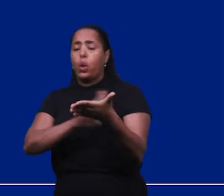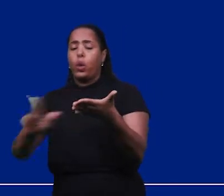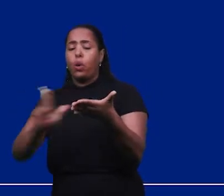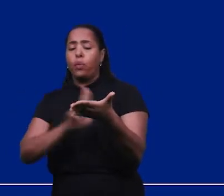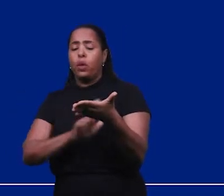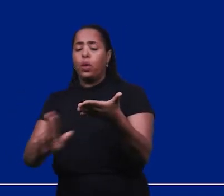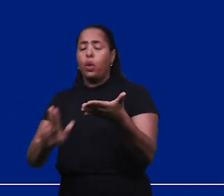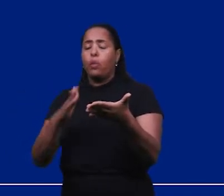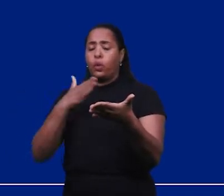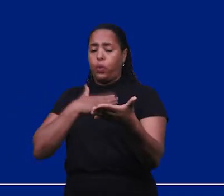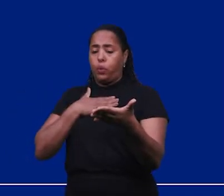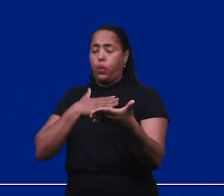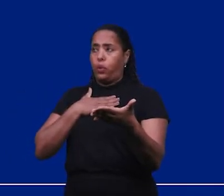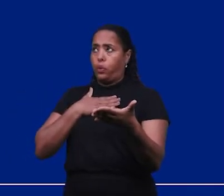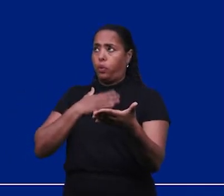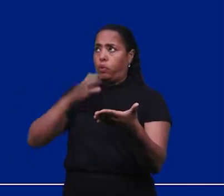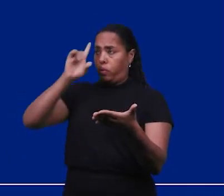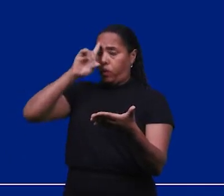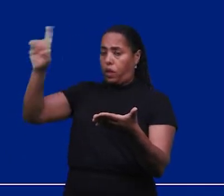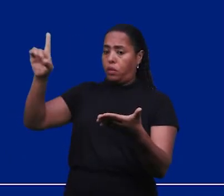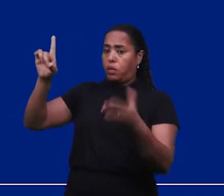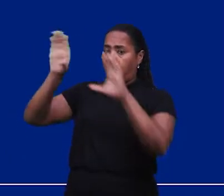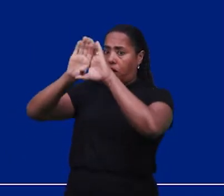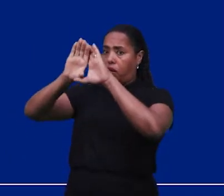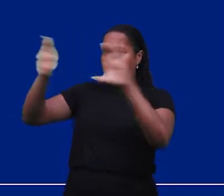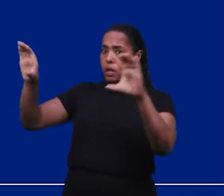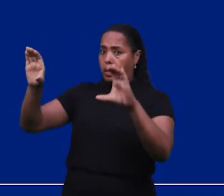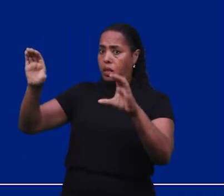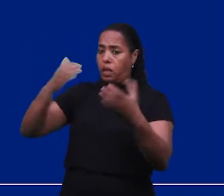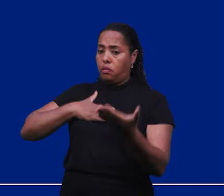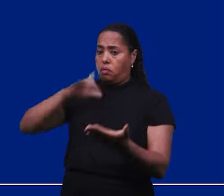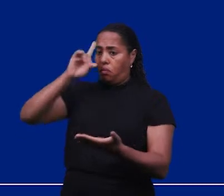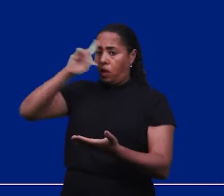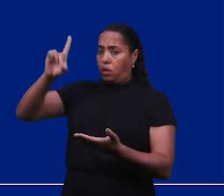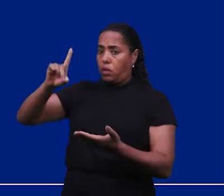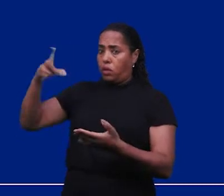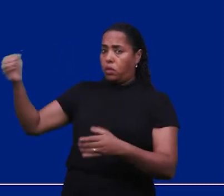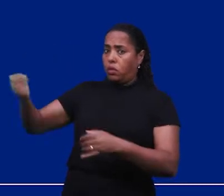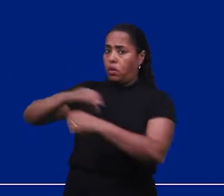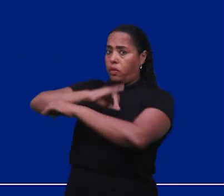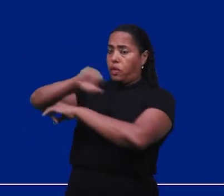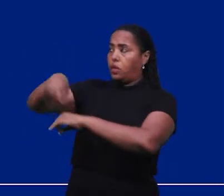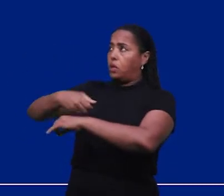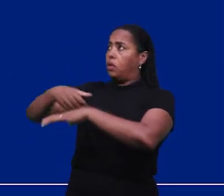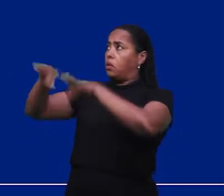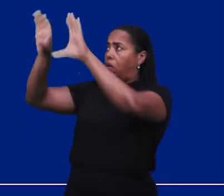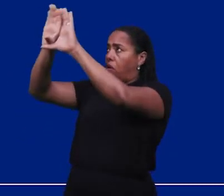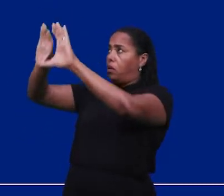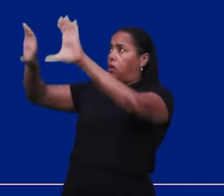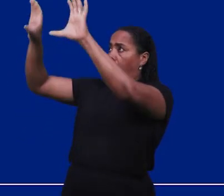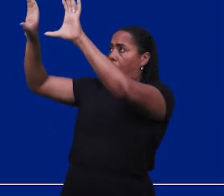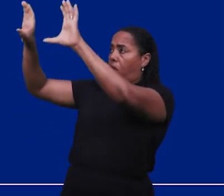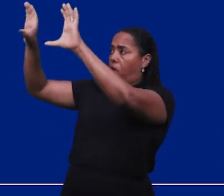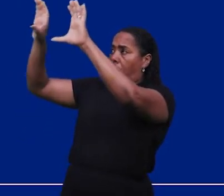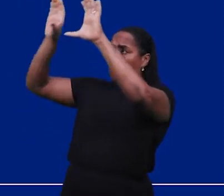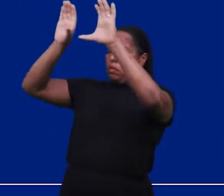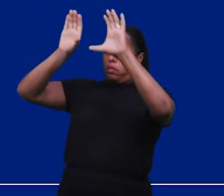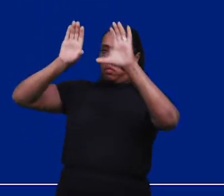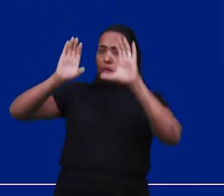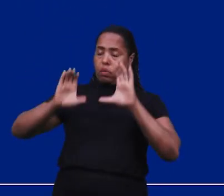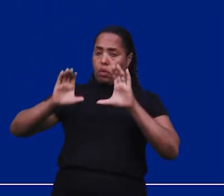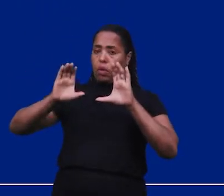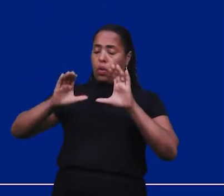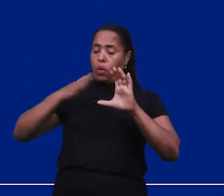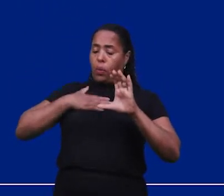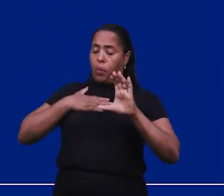Dieu et le nom de la ville de mon Dieu, la nouvelle Jérusalem, qui descend du ciel de mon Dieu et aussi